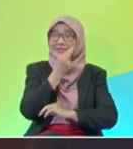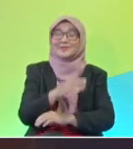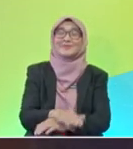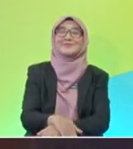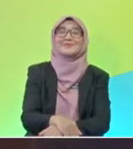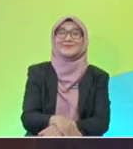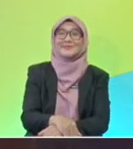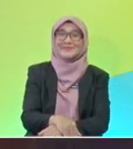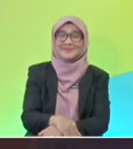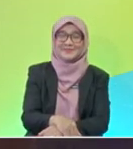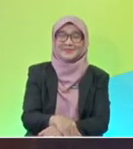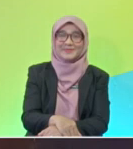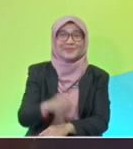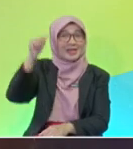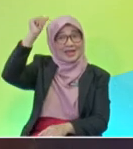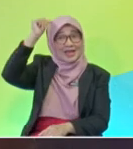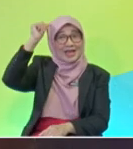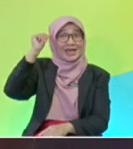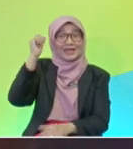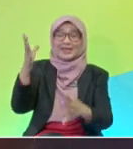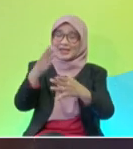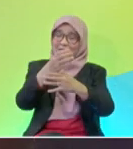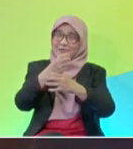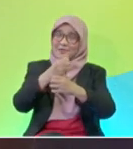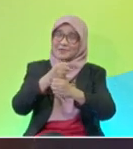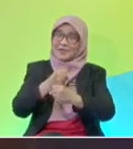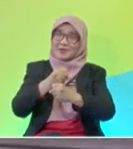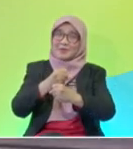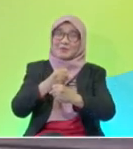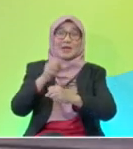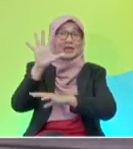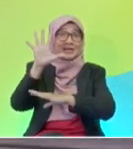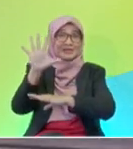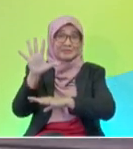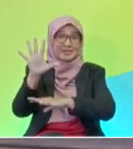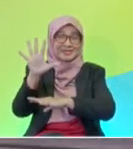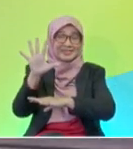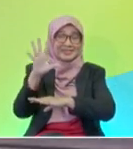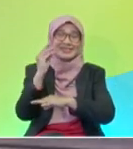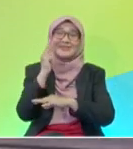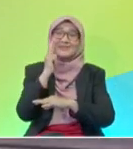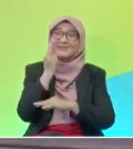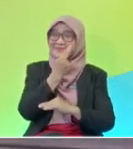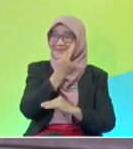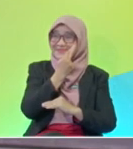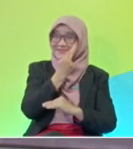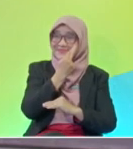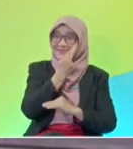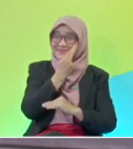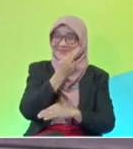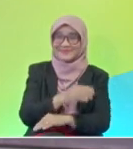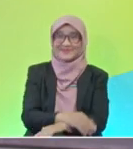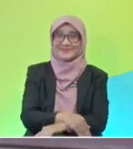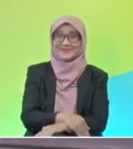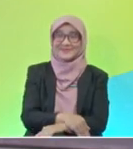ada pembetulan sedikit daripada aatnya tadiambil ni bunga ros untuk Adam sejambak Bung R baiklah